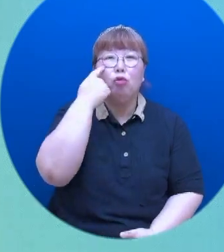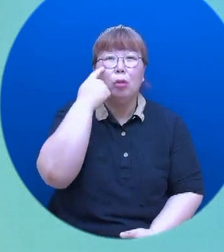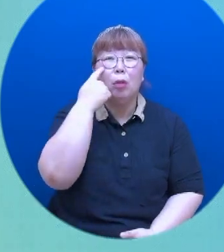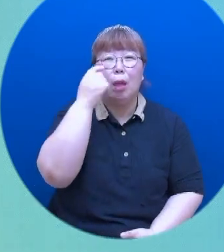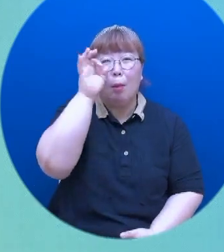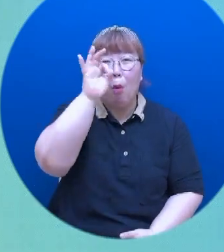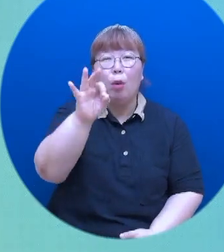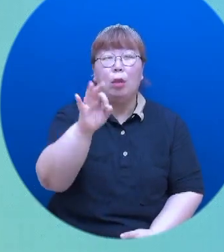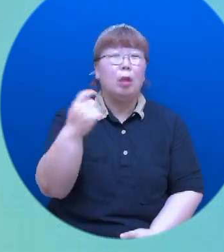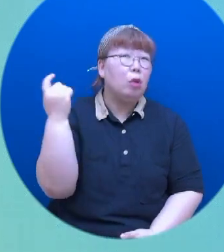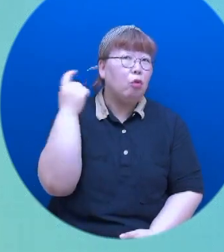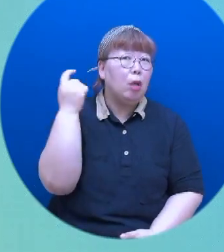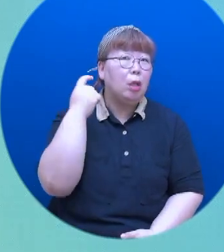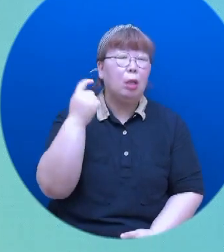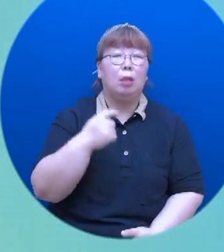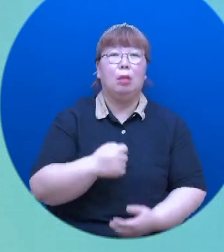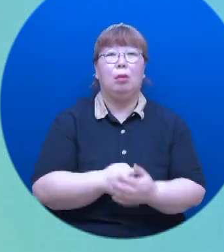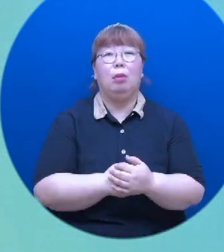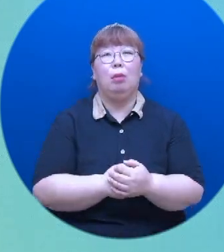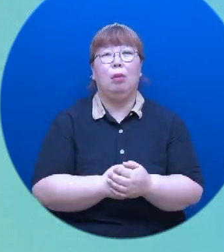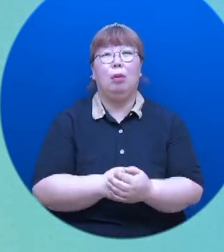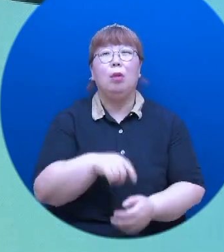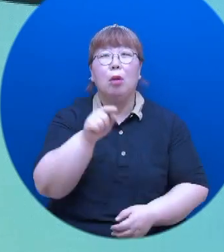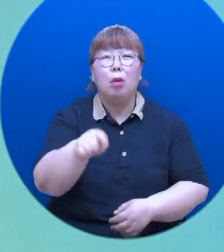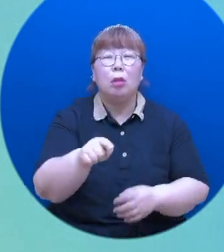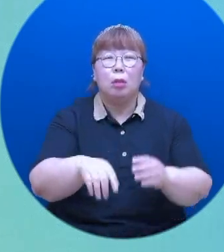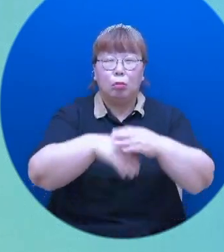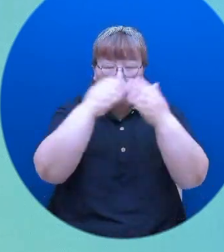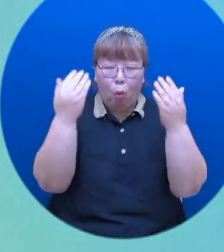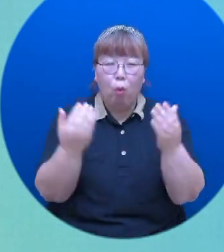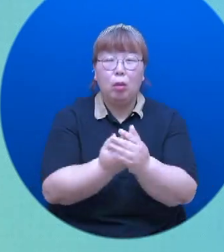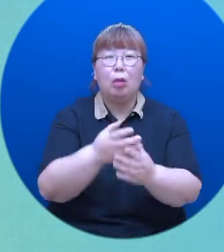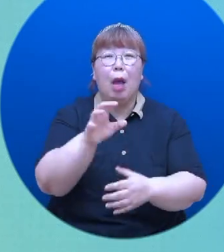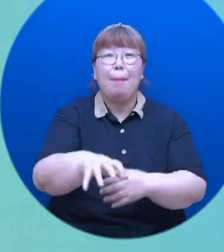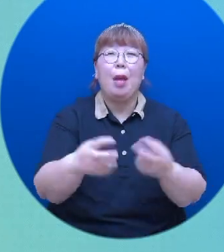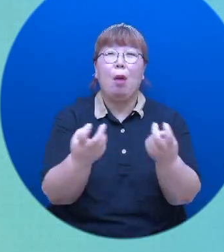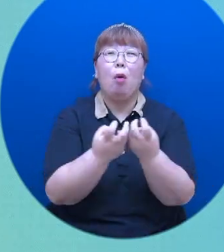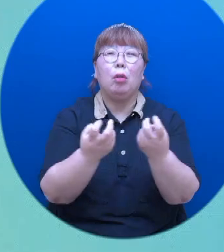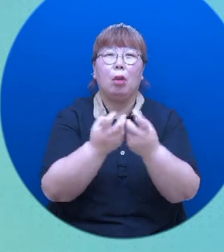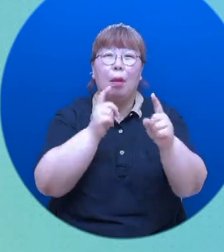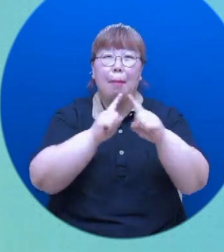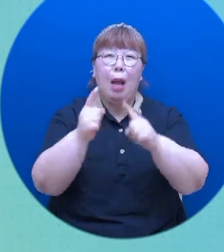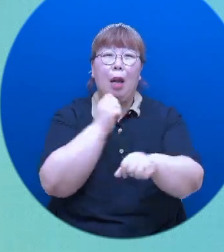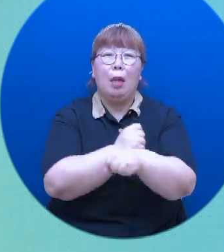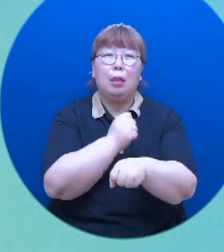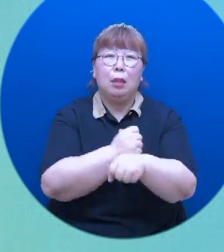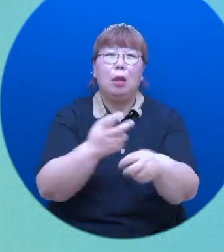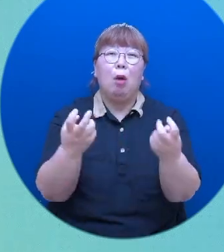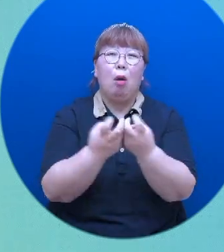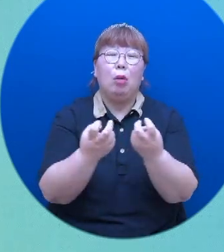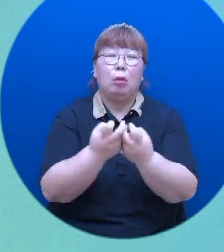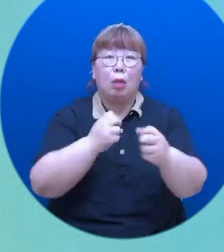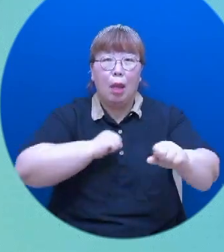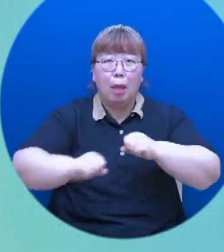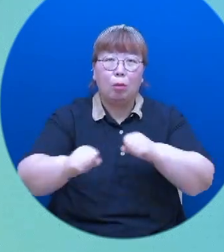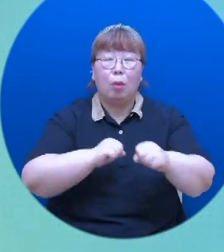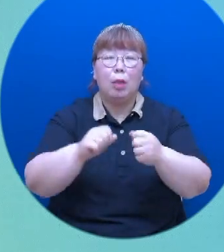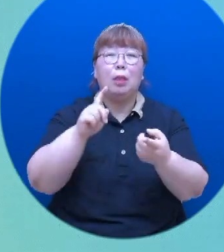내 귀에 들리는 것, 너는 그 앞에 너는 어떻게 말할지, 어떻게 행동할지 논술을